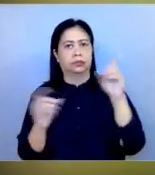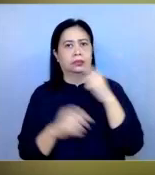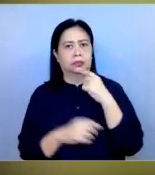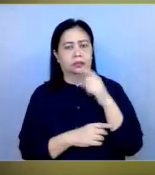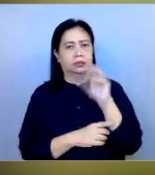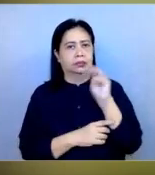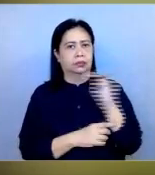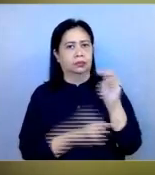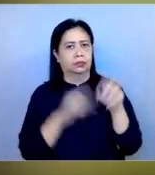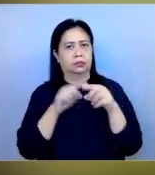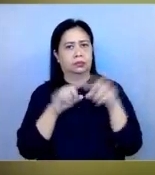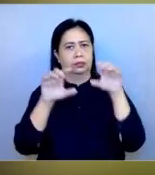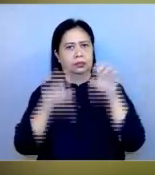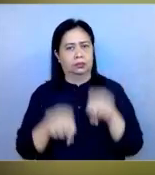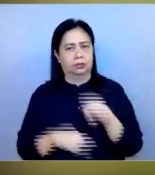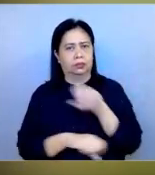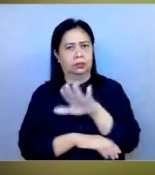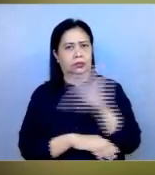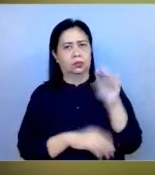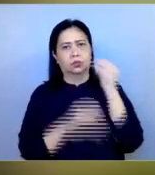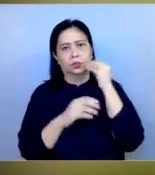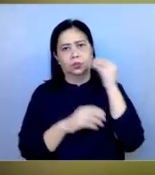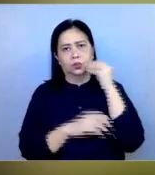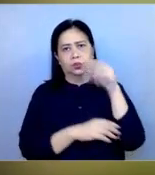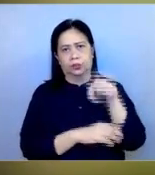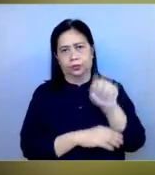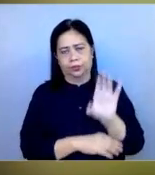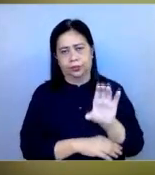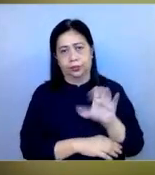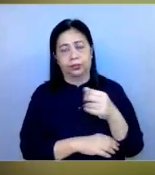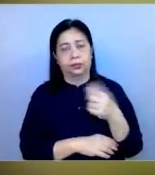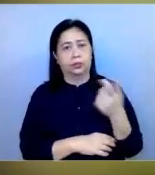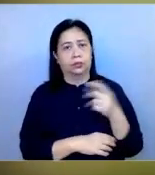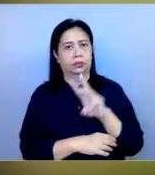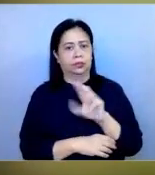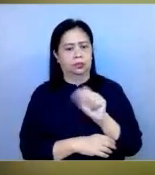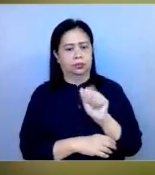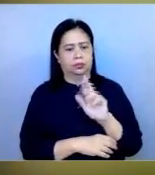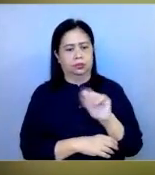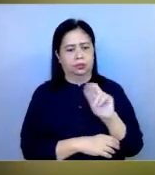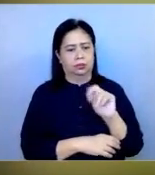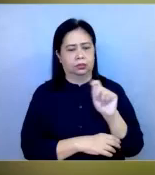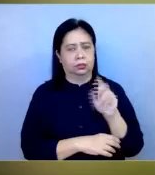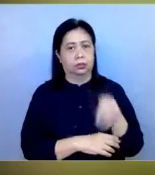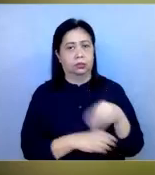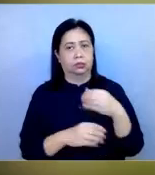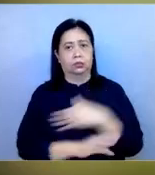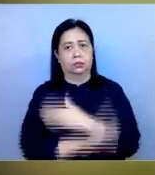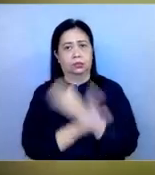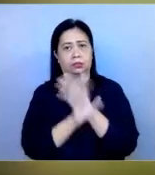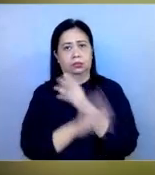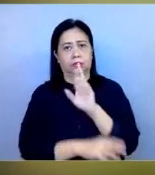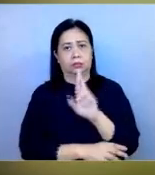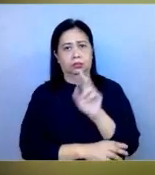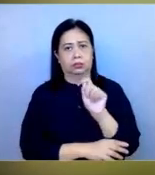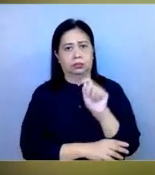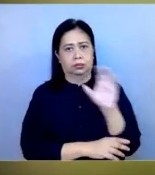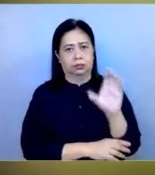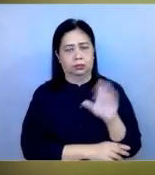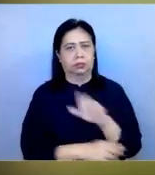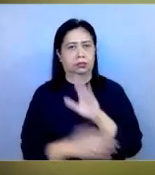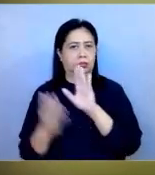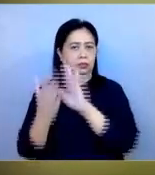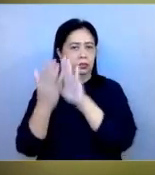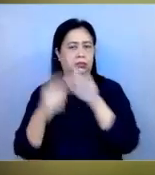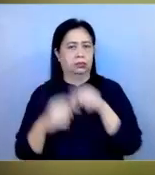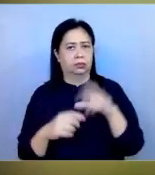arestuhin si Bello sa kanyang bahay sa Quezon City sa bisa ng warrant na inilabas ng Davao City RDC. Nahaharap si Bello sa